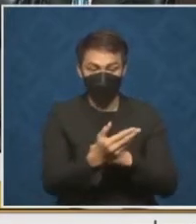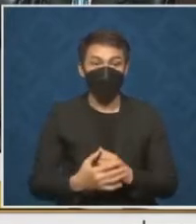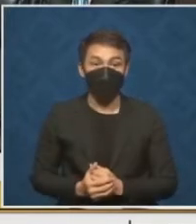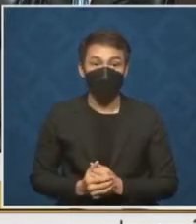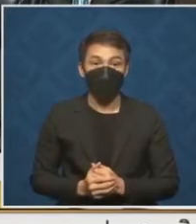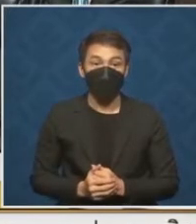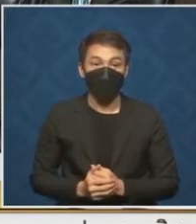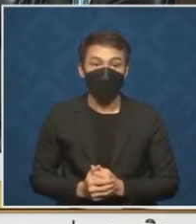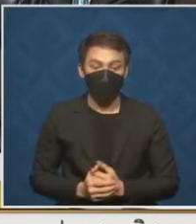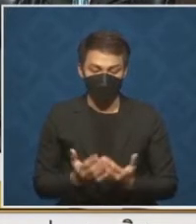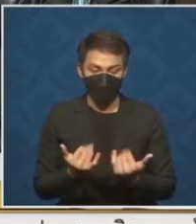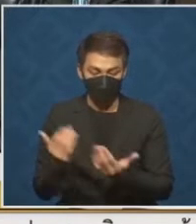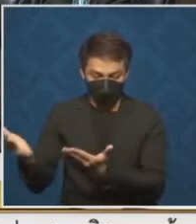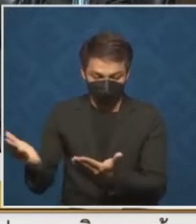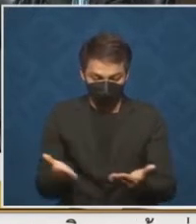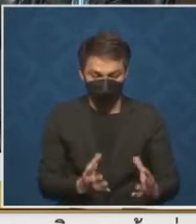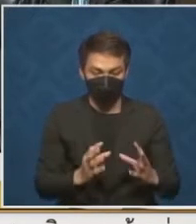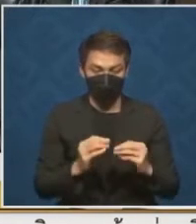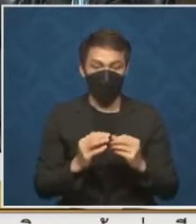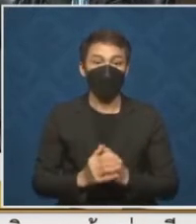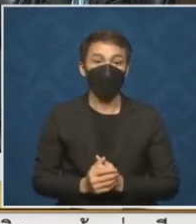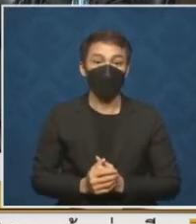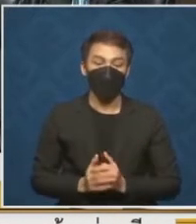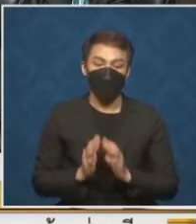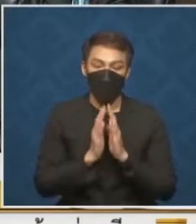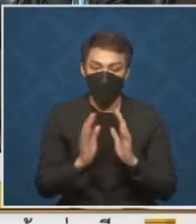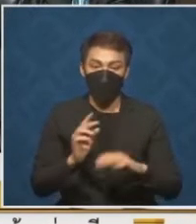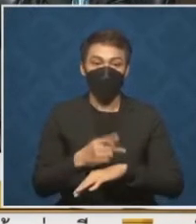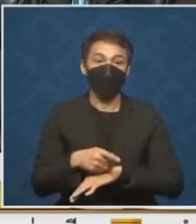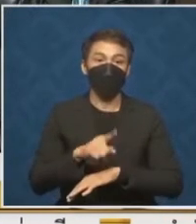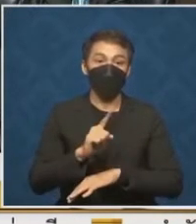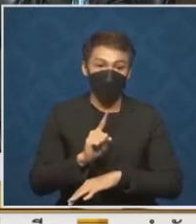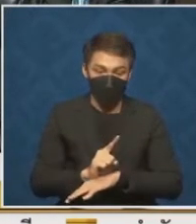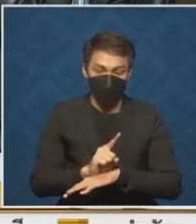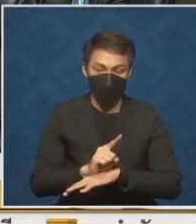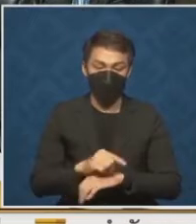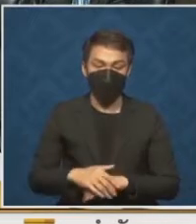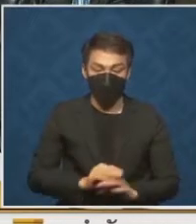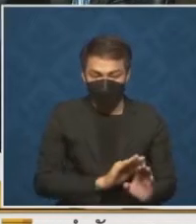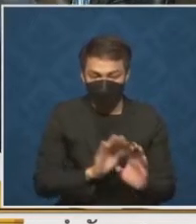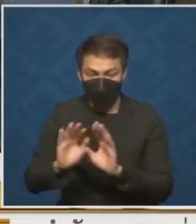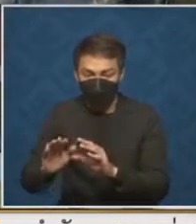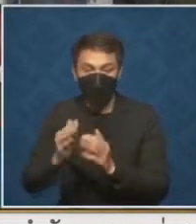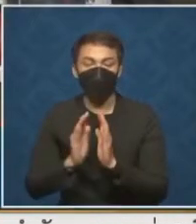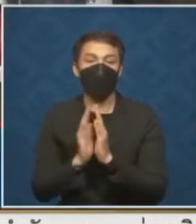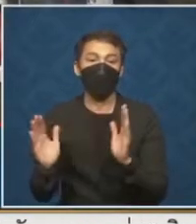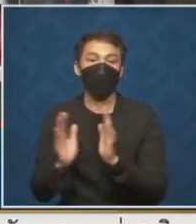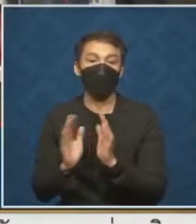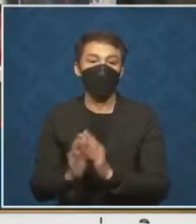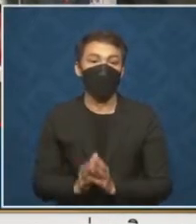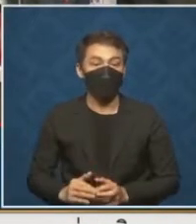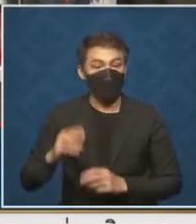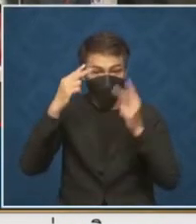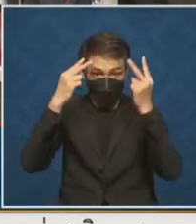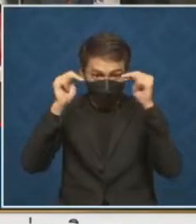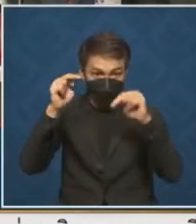นะครับผมต้องกราบขอบพระคุณผ่านธรรมทานไปยังคณะท่านนายกรัฐมนตรีพลเอกประยุทธ์จันทร์โอชาและ